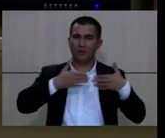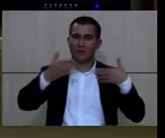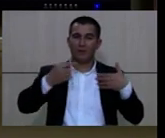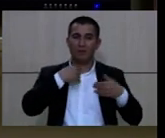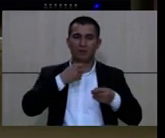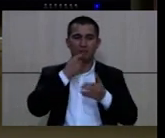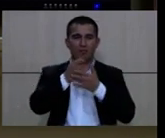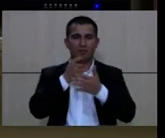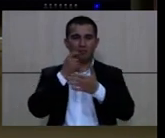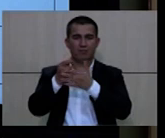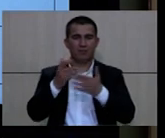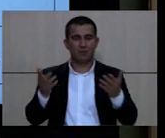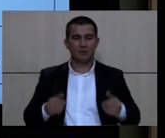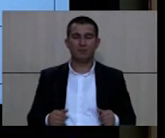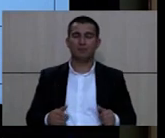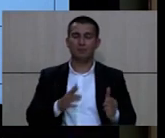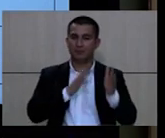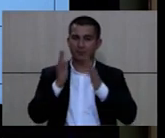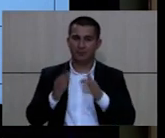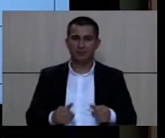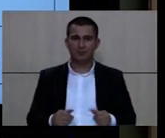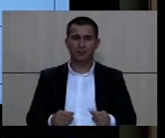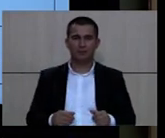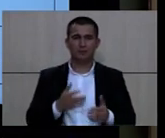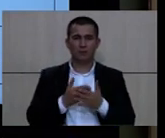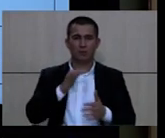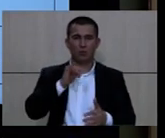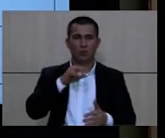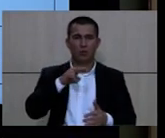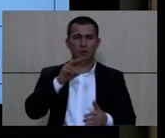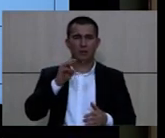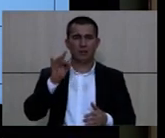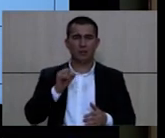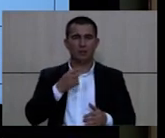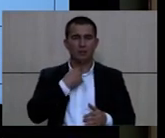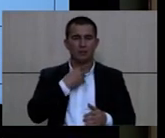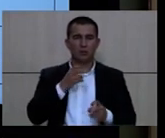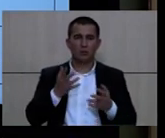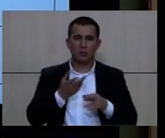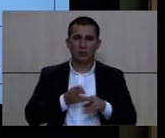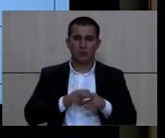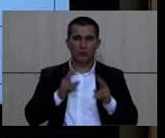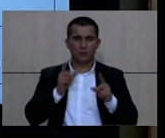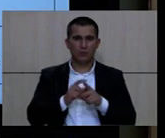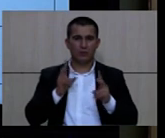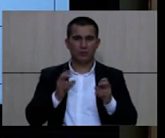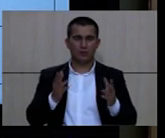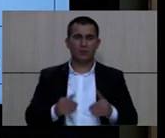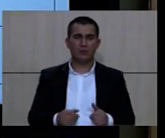yetkazib beradi. Keyingi savolimiz, ultra tovush qanday tovushlar? Ultra tovush qanday tovushlar